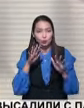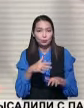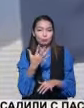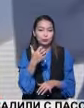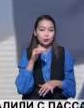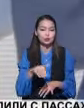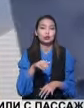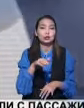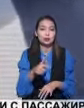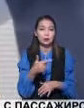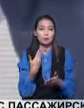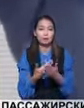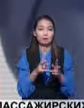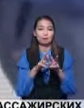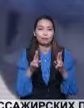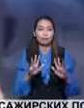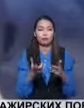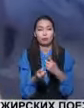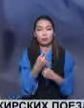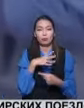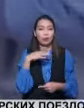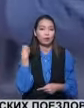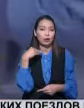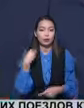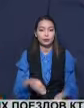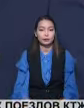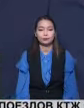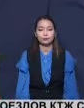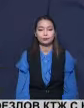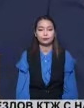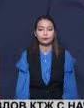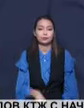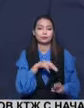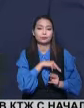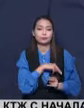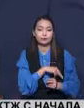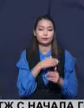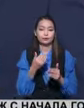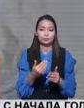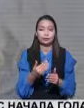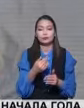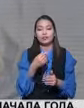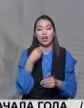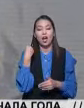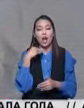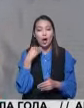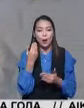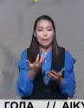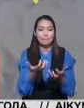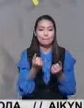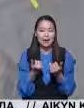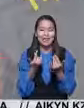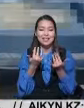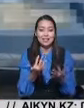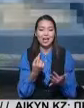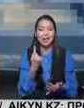тысяч тенге. Аналогичный случай произошел и в Актобе. Сотрудниками УБОП в Актобе при получении требуемого